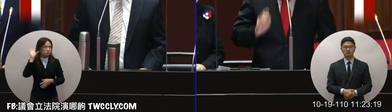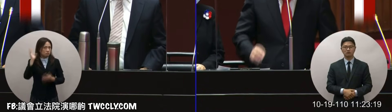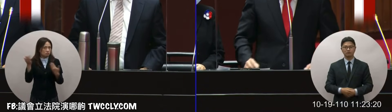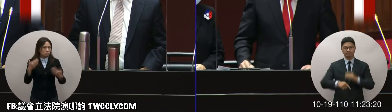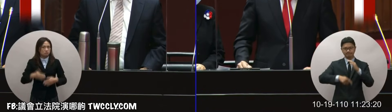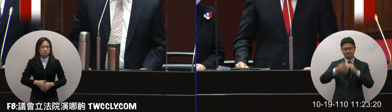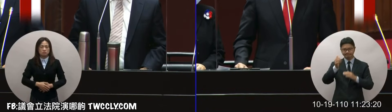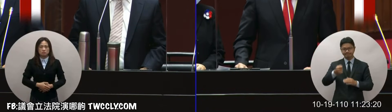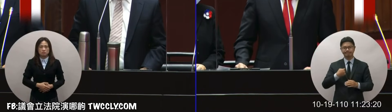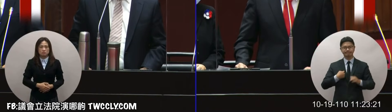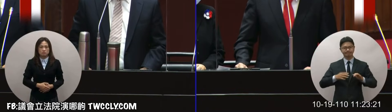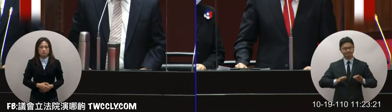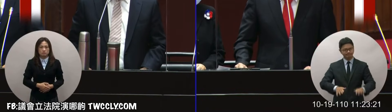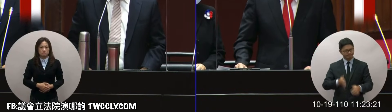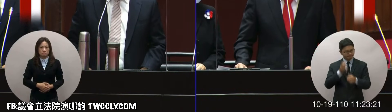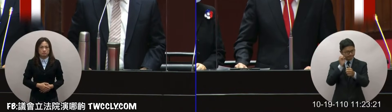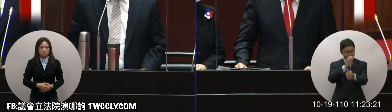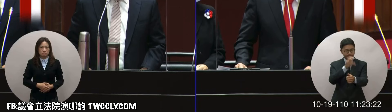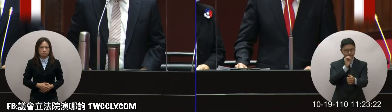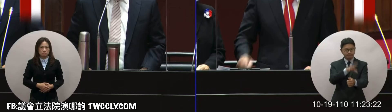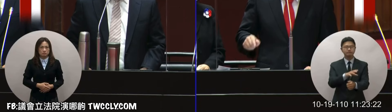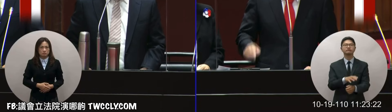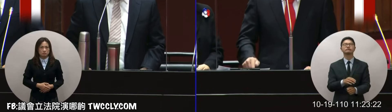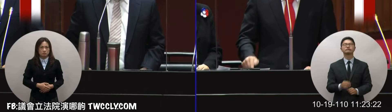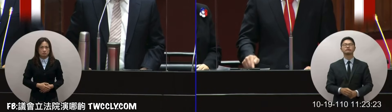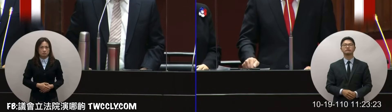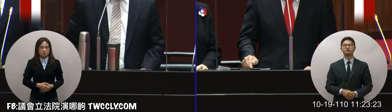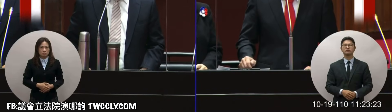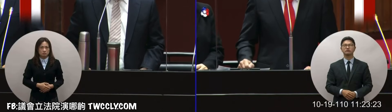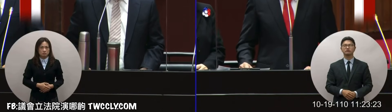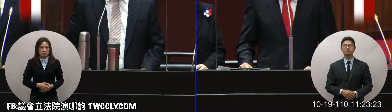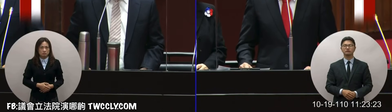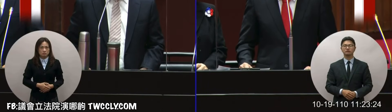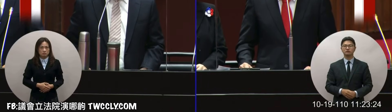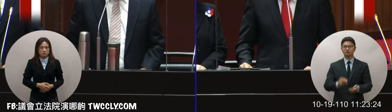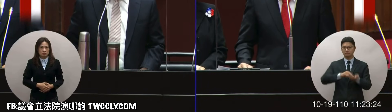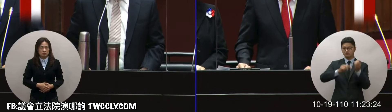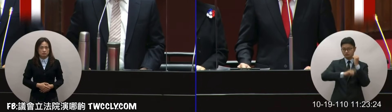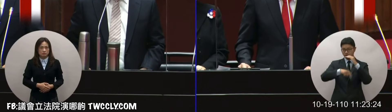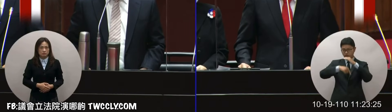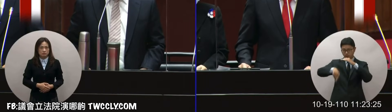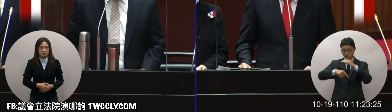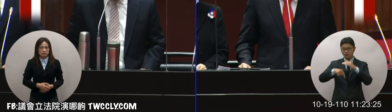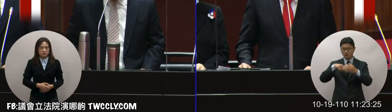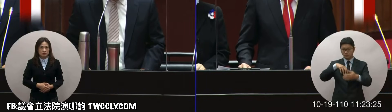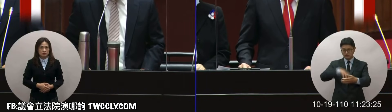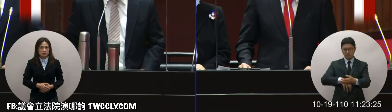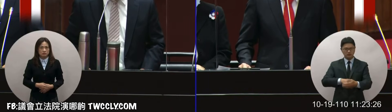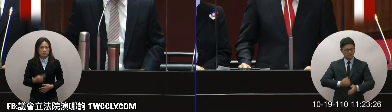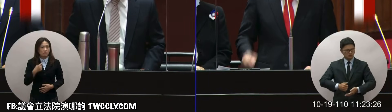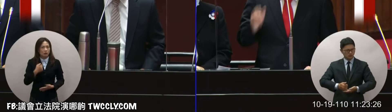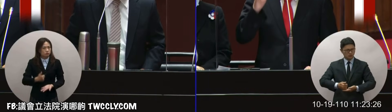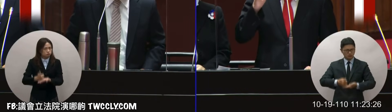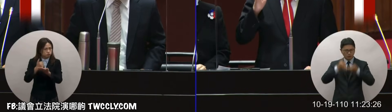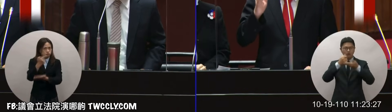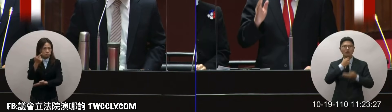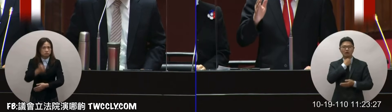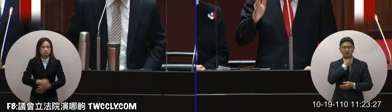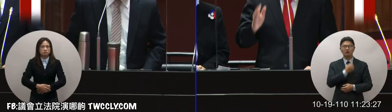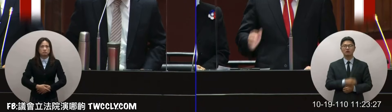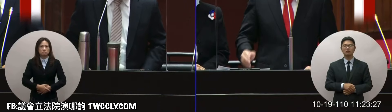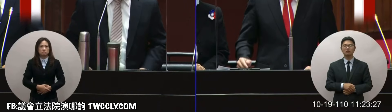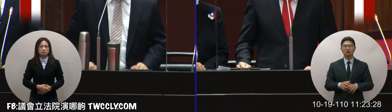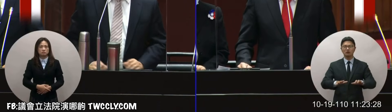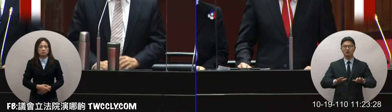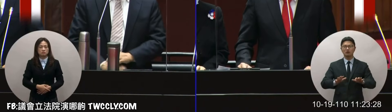本席在这里再一次的强调，国会殿堂是很庄严的， 我一向尊重。 今天花了这